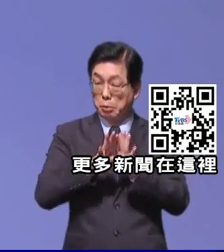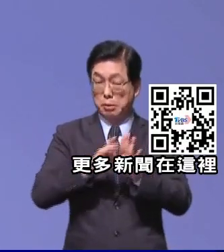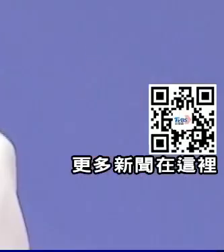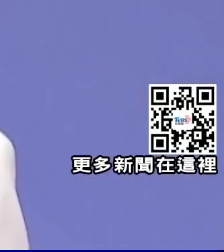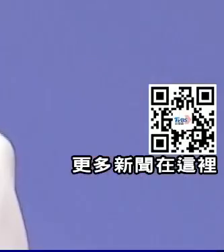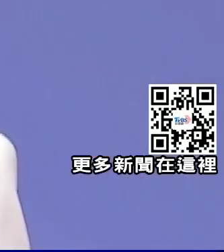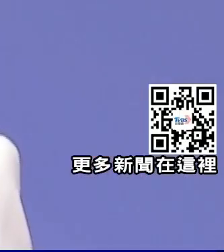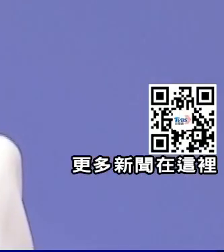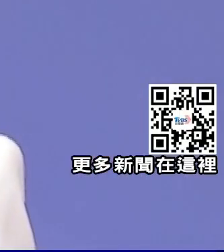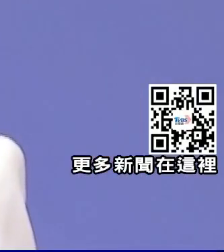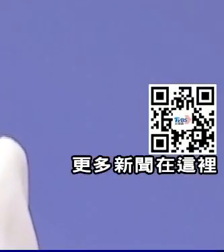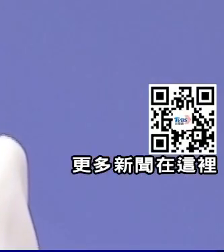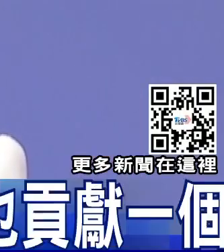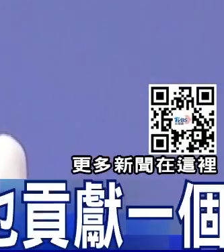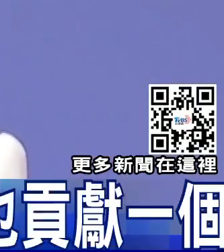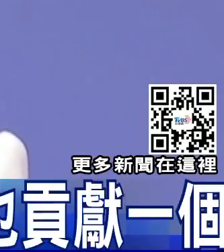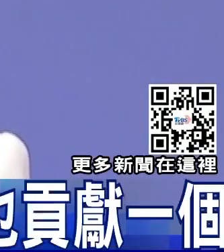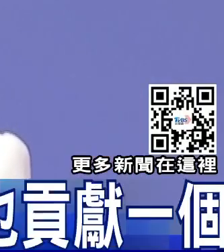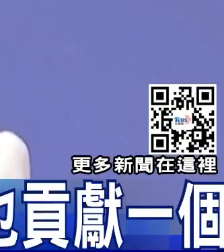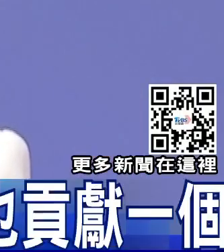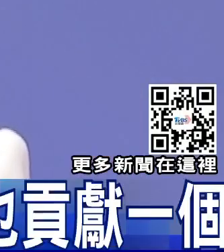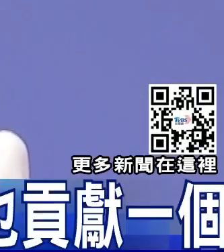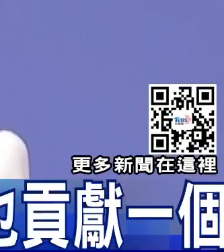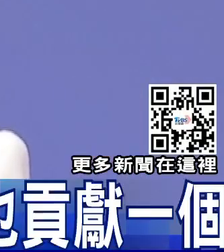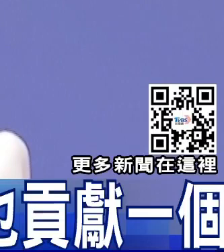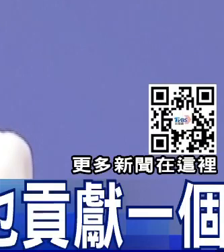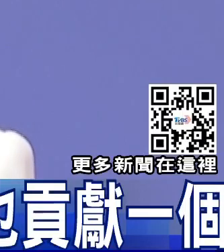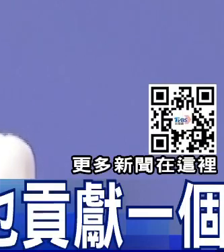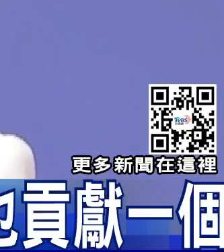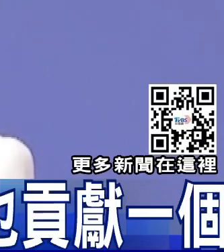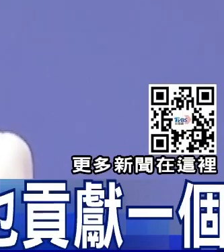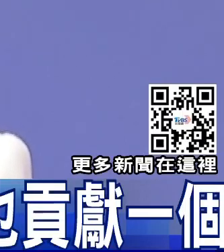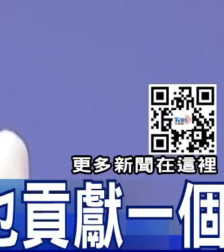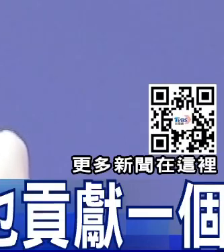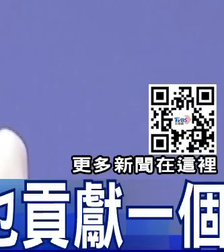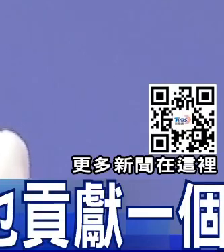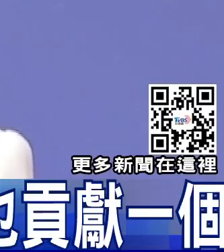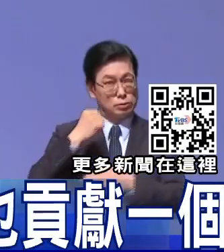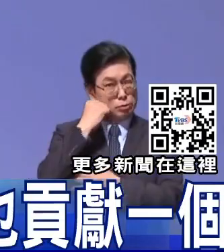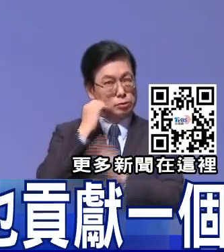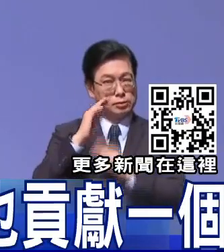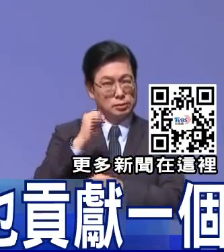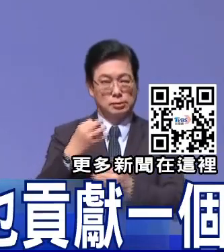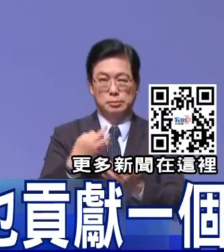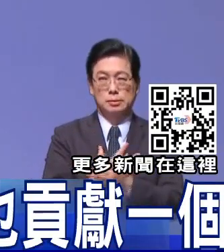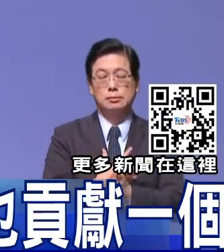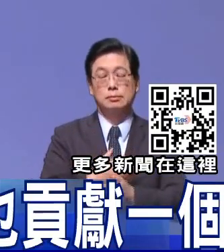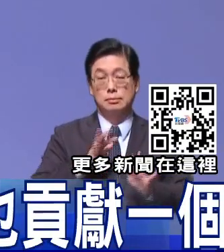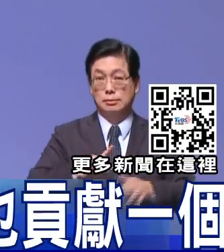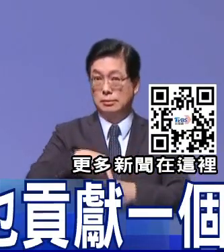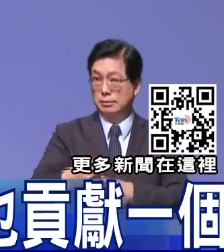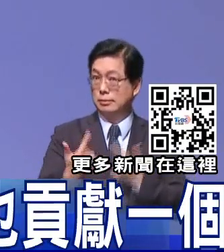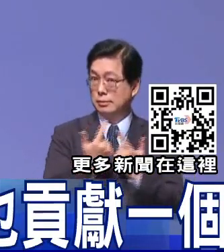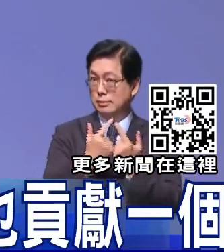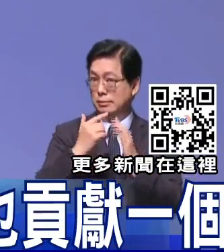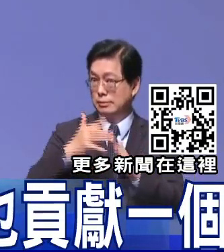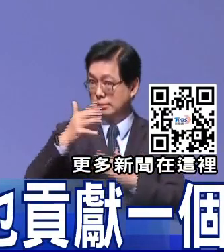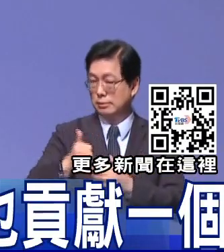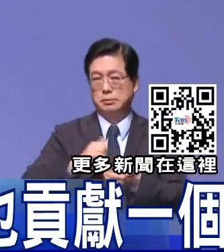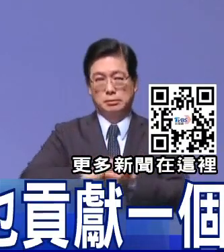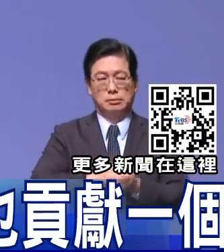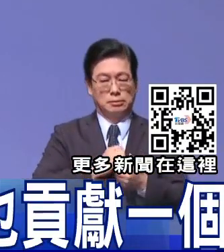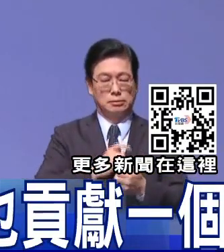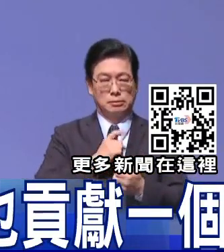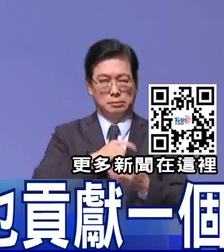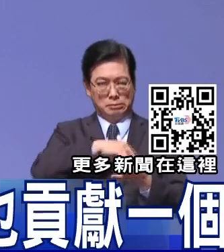作程序都搞不清楚的人，我们又要如何期待他们可以带领台北？所以接下来的台北市长必须